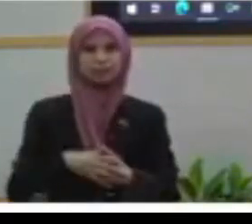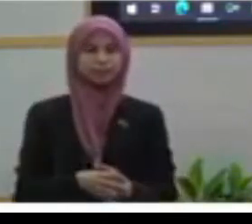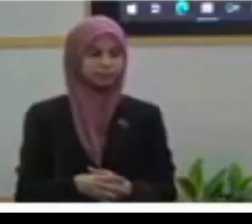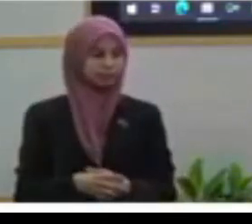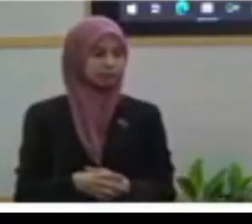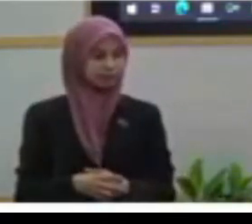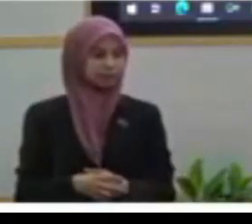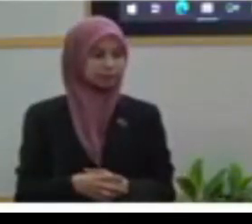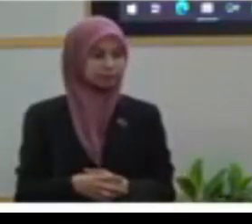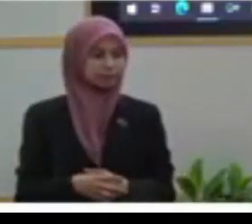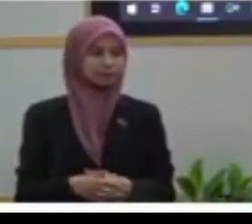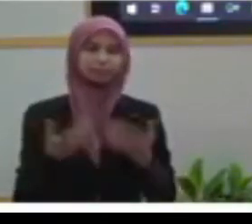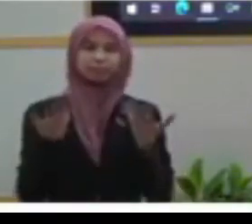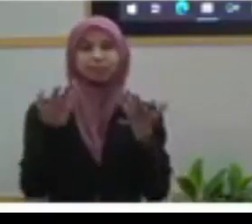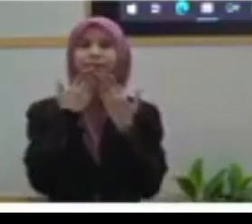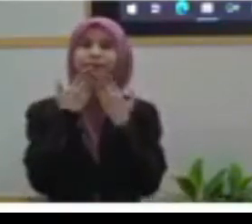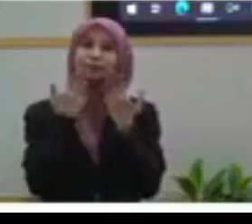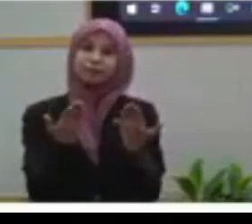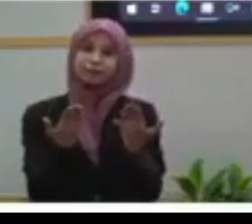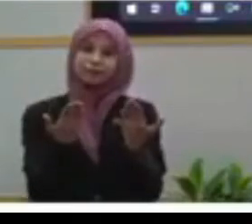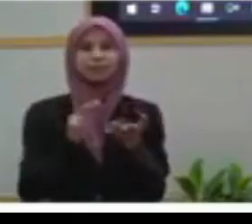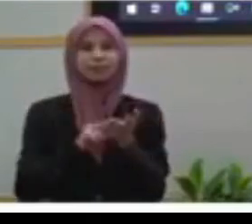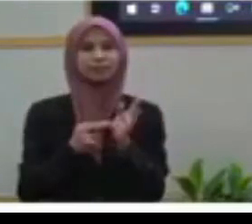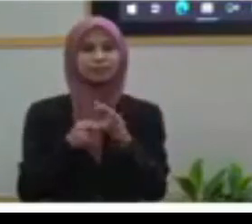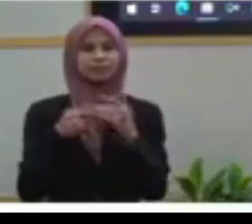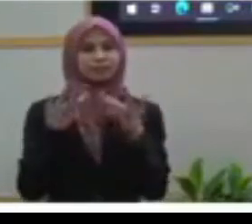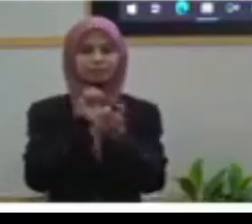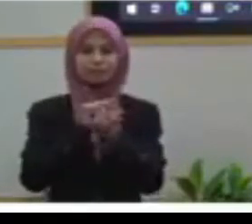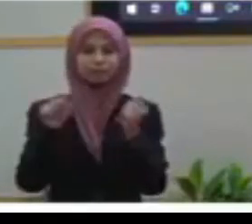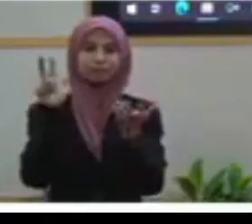Dan jawapannya terima kasih. Saya ingin